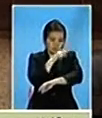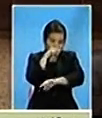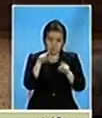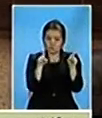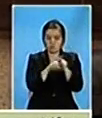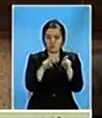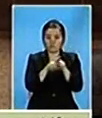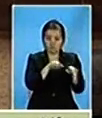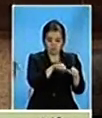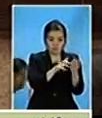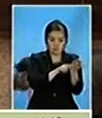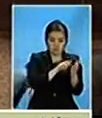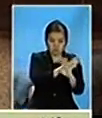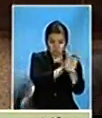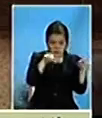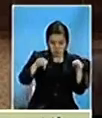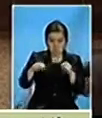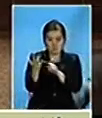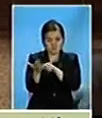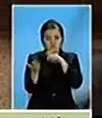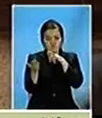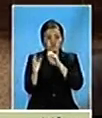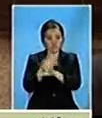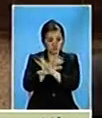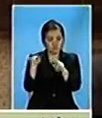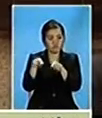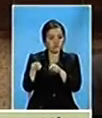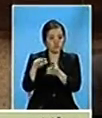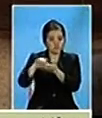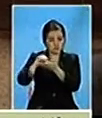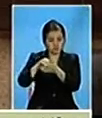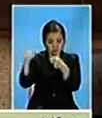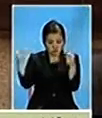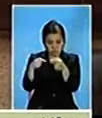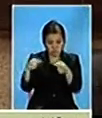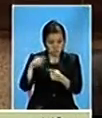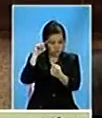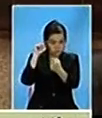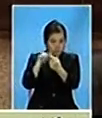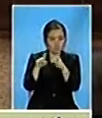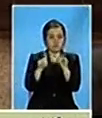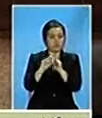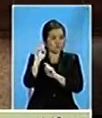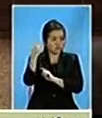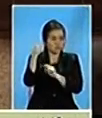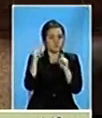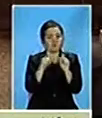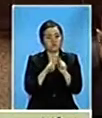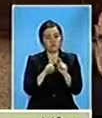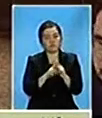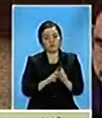ขเพิ่มคำจำกัดความหรือแก้ไขคำจำกัดความให้ตรงตามเจตนารมณ์ของกฎหมายฉบับนี้ใหม่